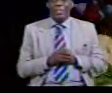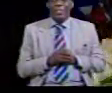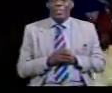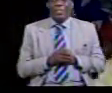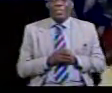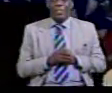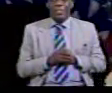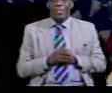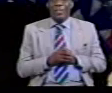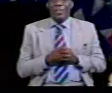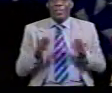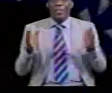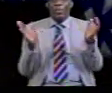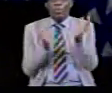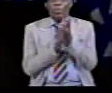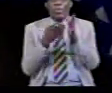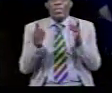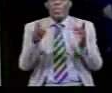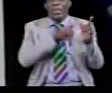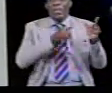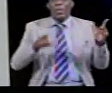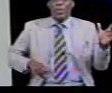Praise the Lord Jesus.